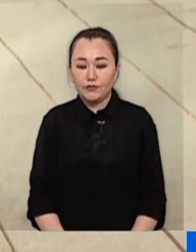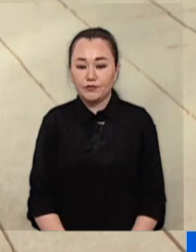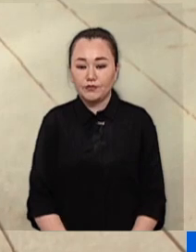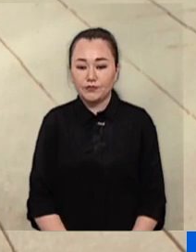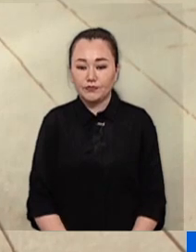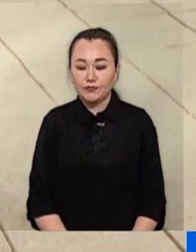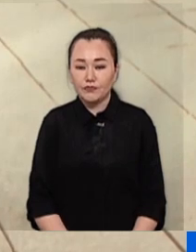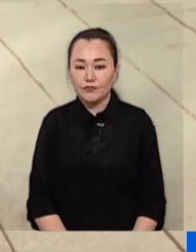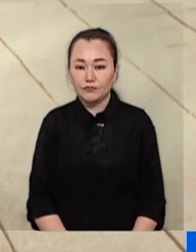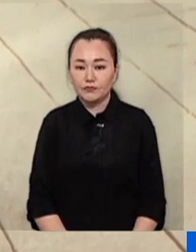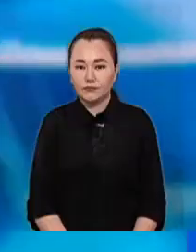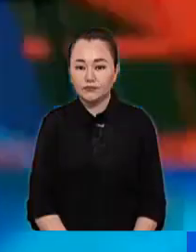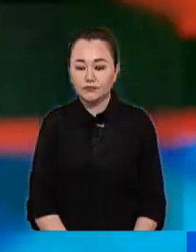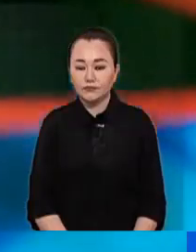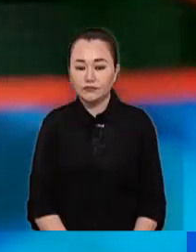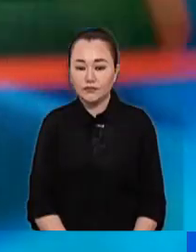Информбюро, Астана.